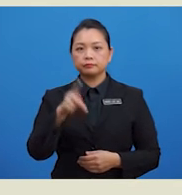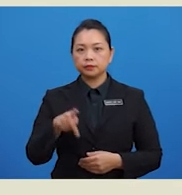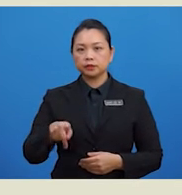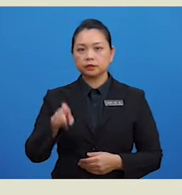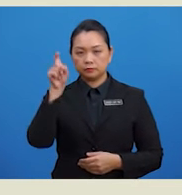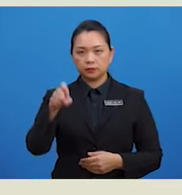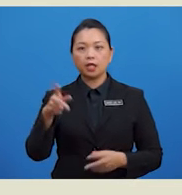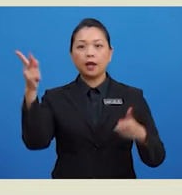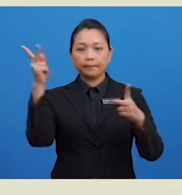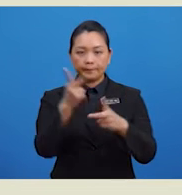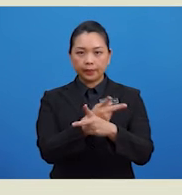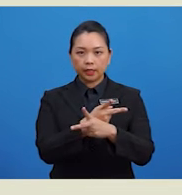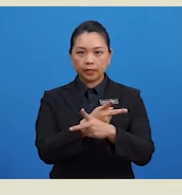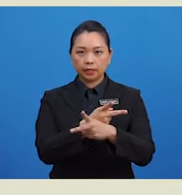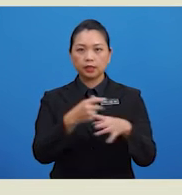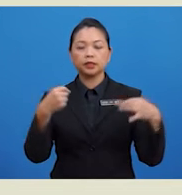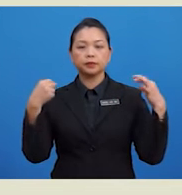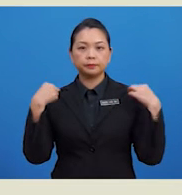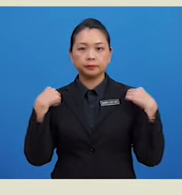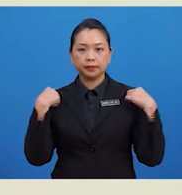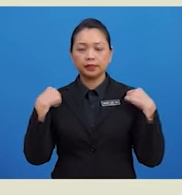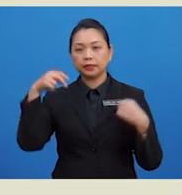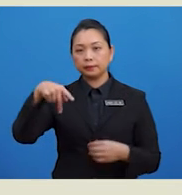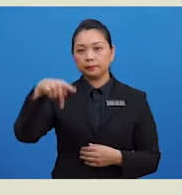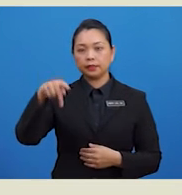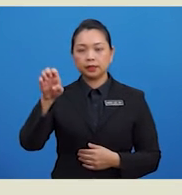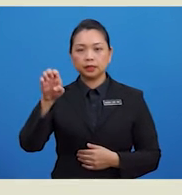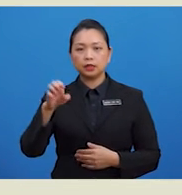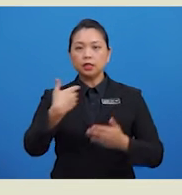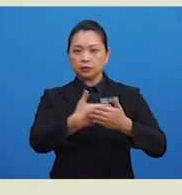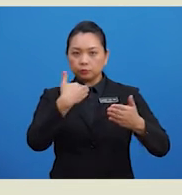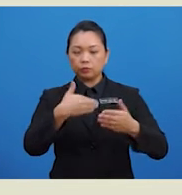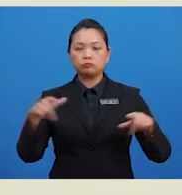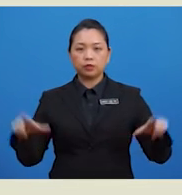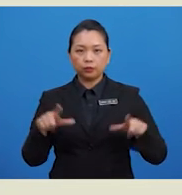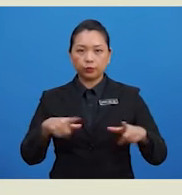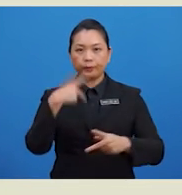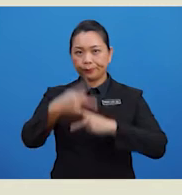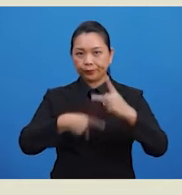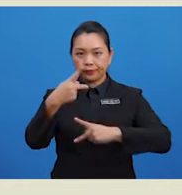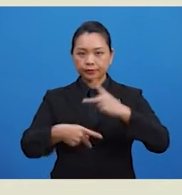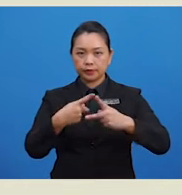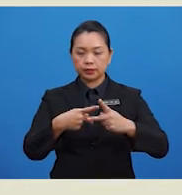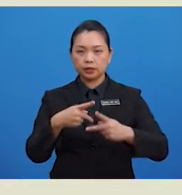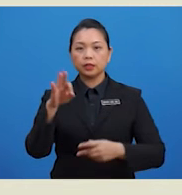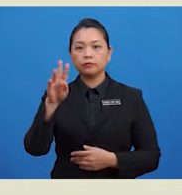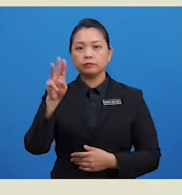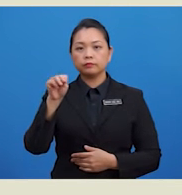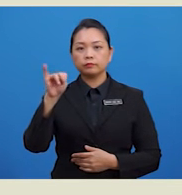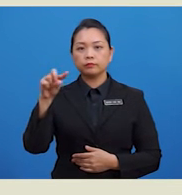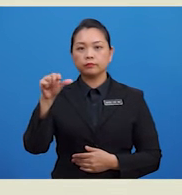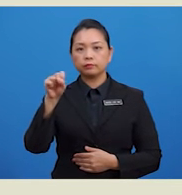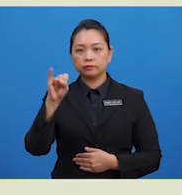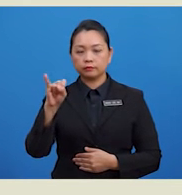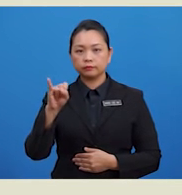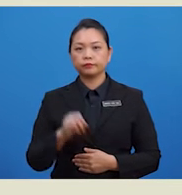memakai personal protection equipment atau PPE sebelum melakukan proses fumigasi.